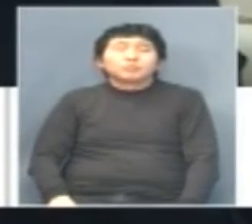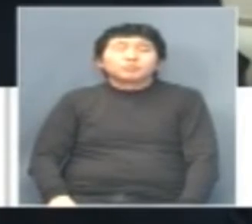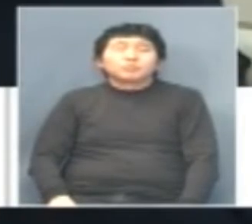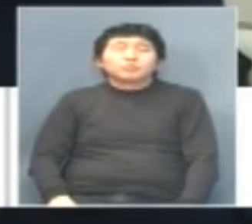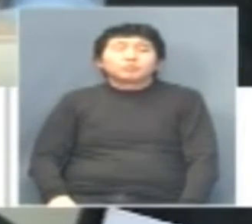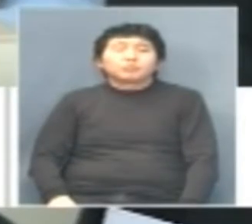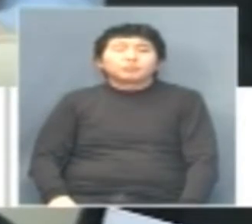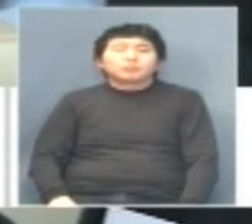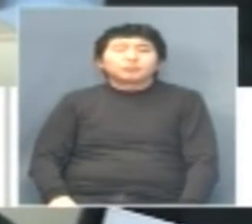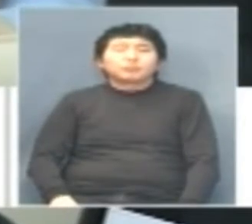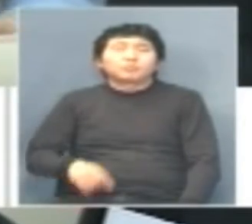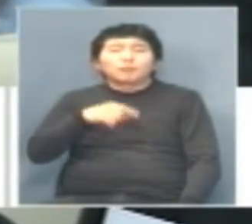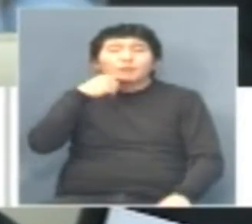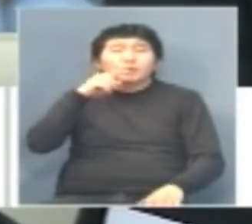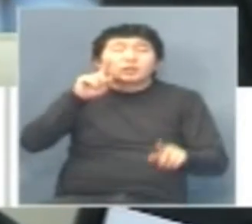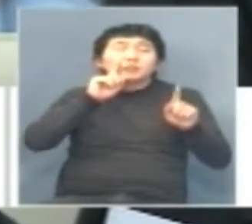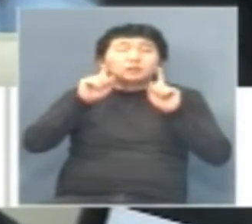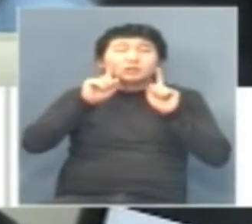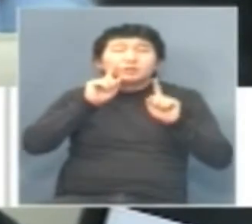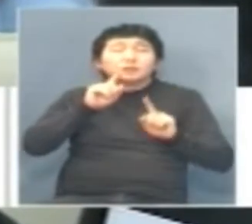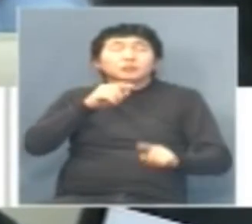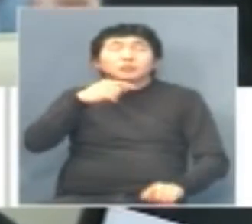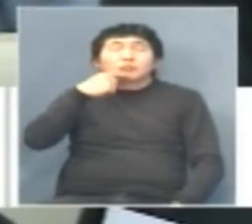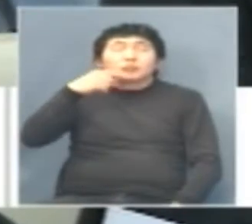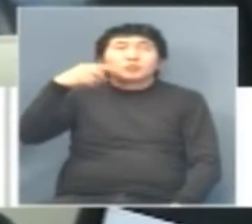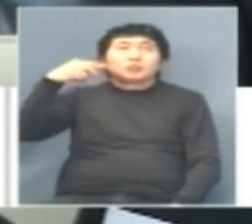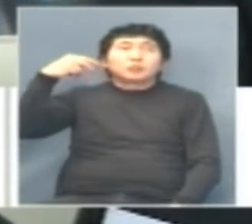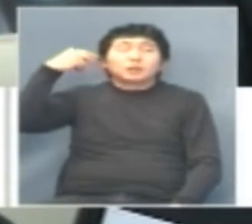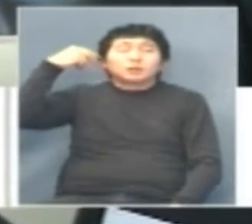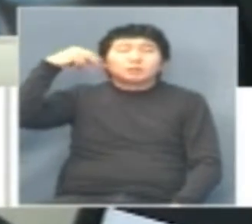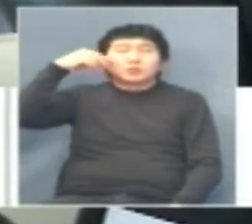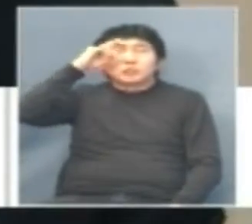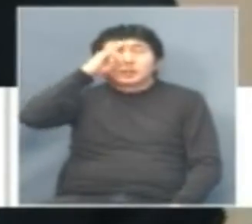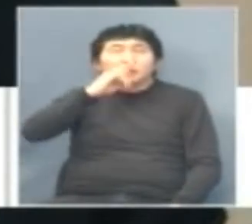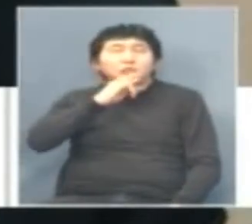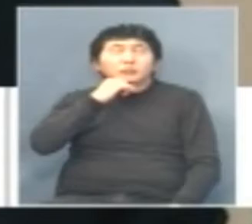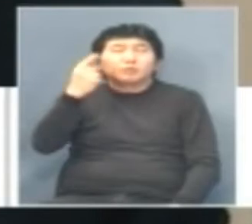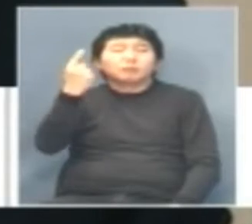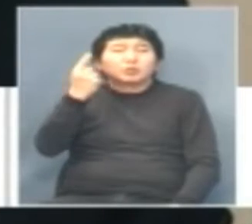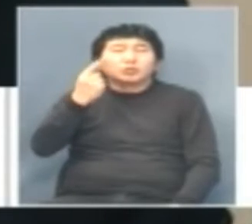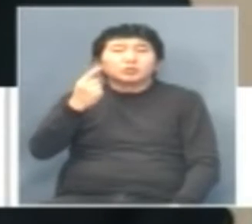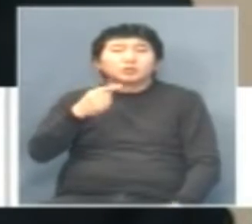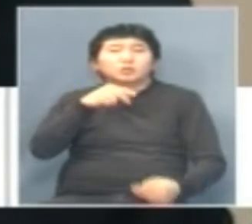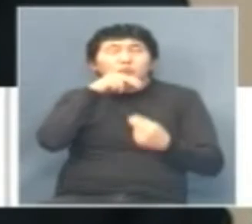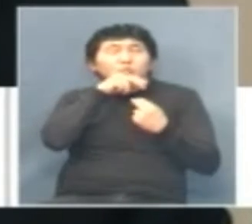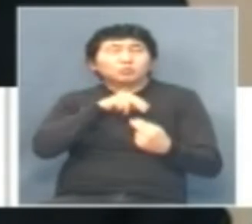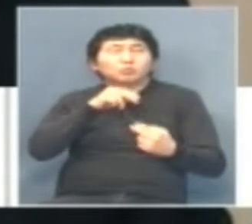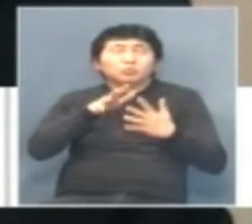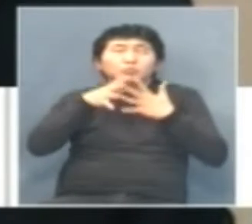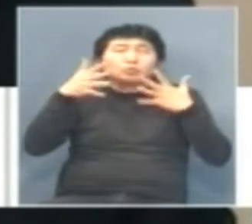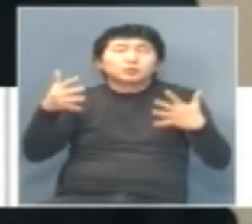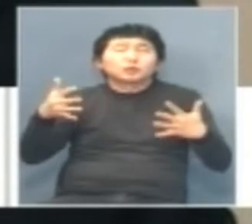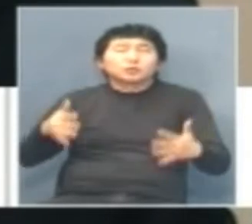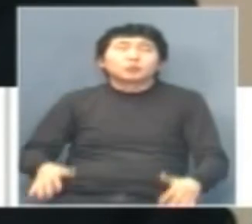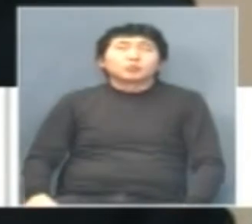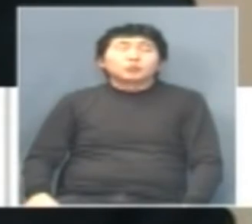Дөңгелек үстелге жиналған зиялы қауымда Нұрсұлтан Әбішұлының атқарған еңбегі орасан екенін сөз етті. Оның ішінде елбасы бастамасымен қолға